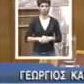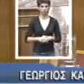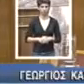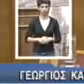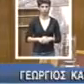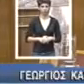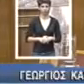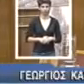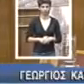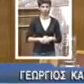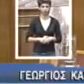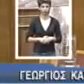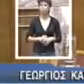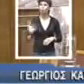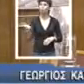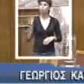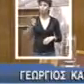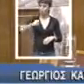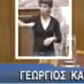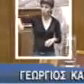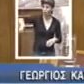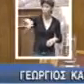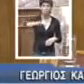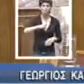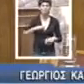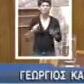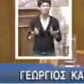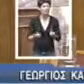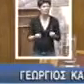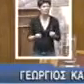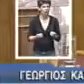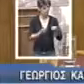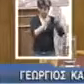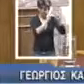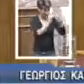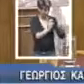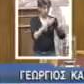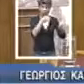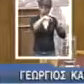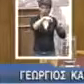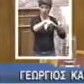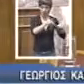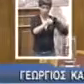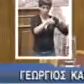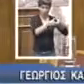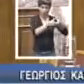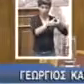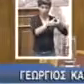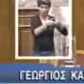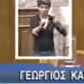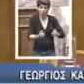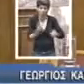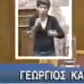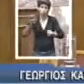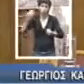Όταν όλοι εμείς κάνουμε τη μία εξεταστική, δικαστική δηλαδή, επιτροπή εις βάρος των